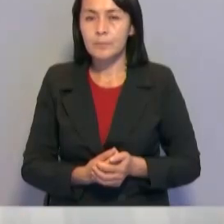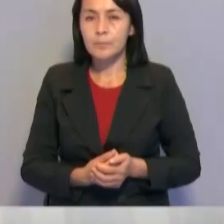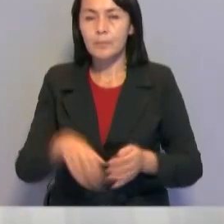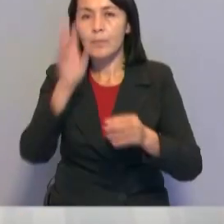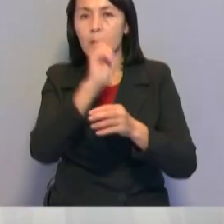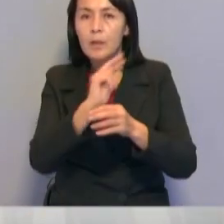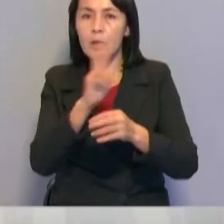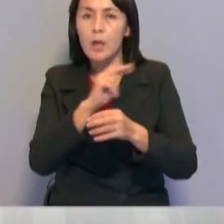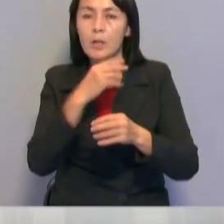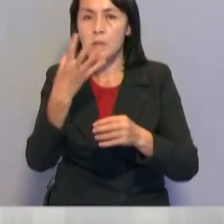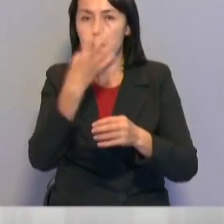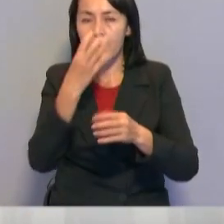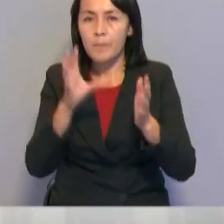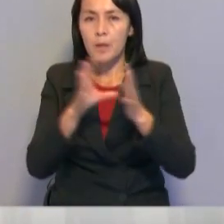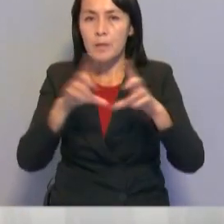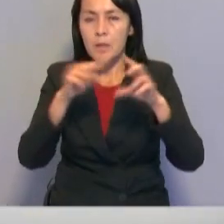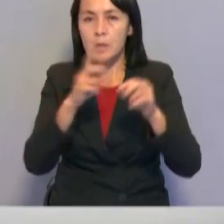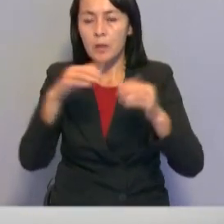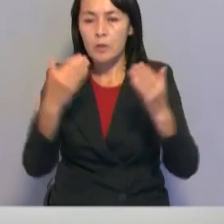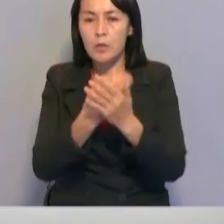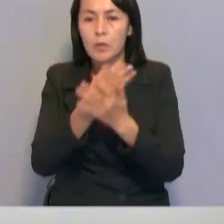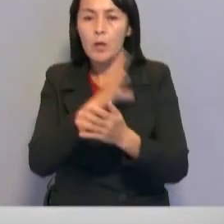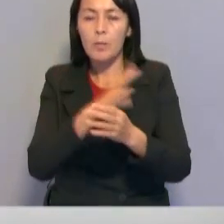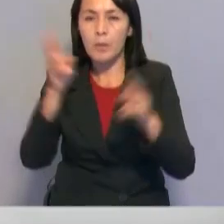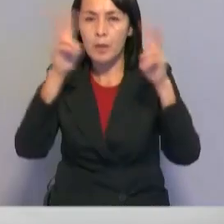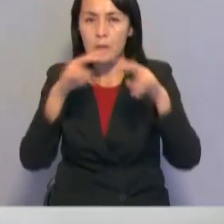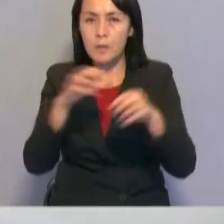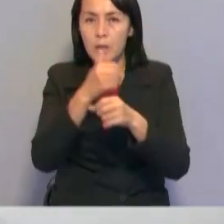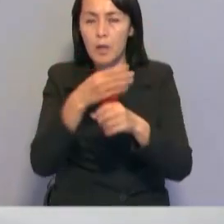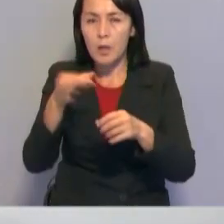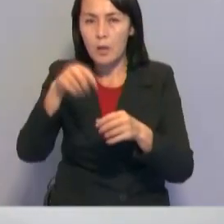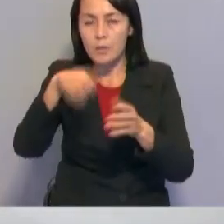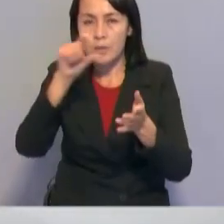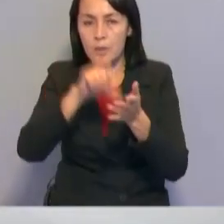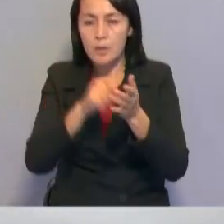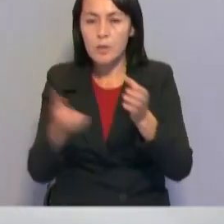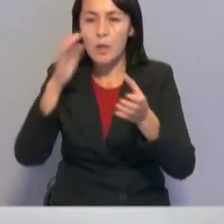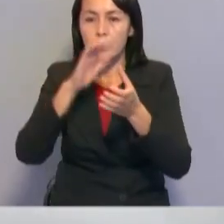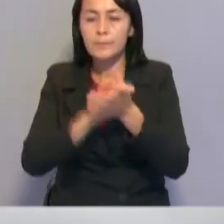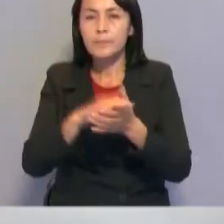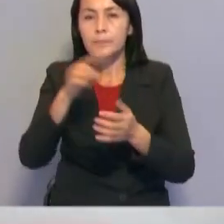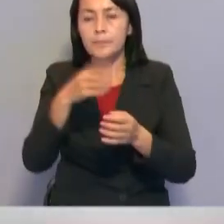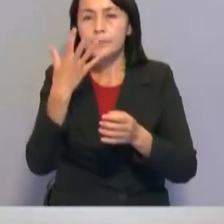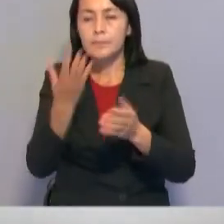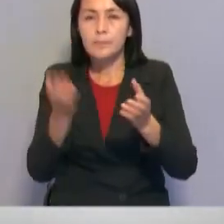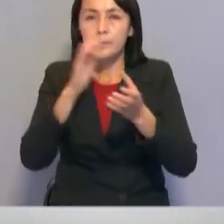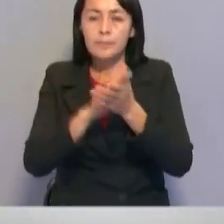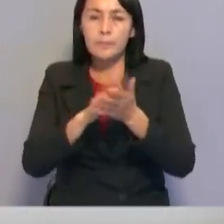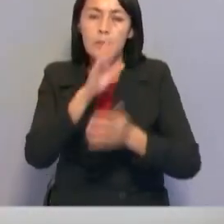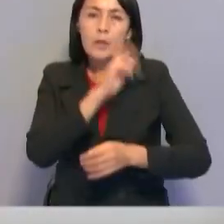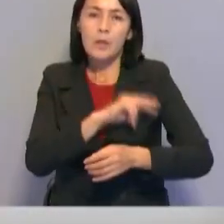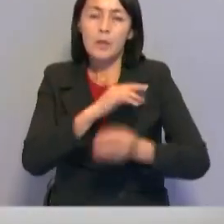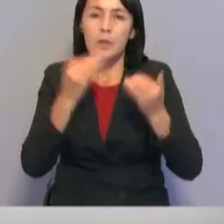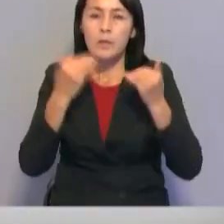ремонтные работы на теплоэлектростанции в кентау снова были проверены глава области посетил предприятие кентау сервис номер 5п и ознакомился с ходом